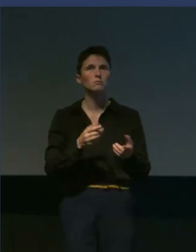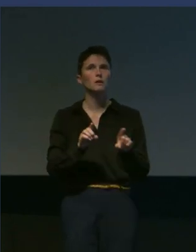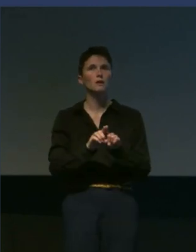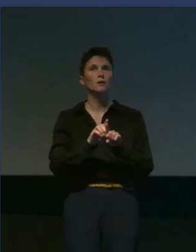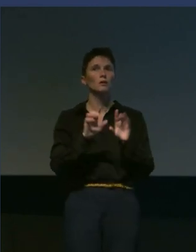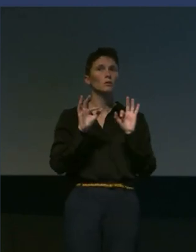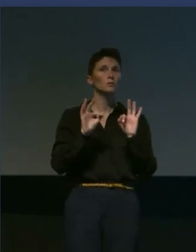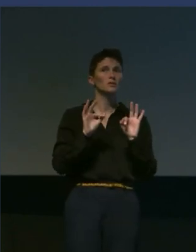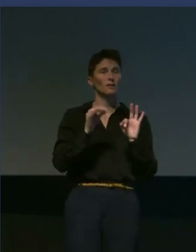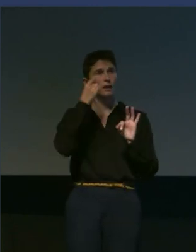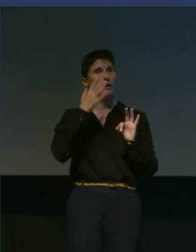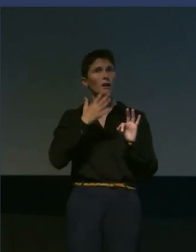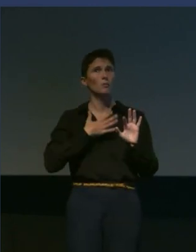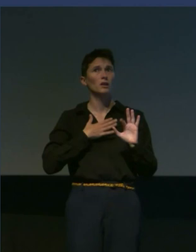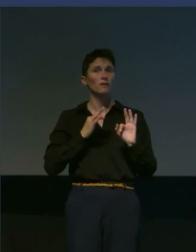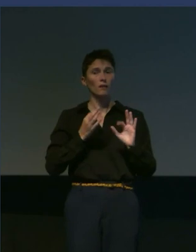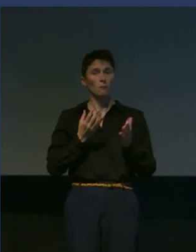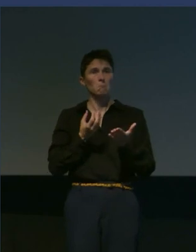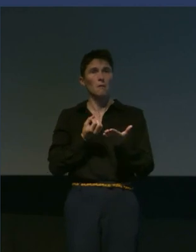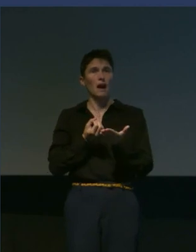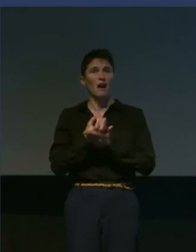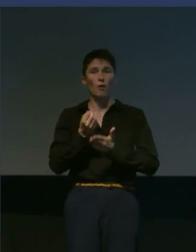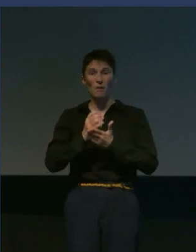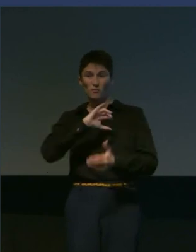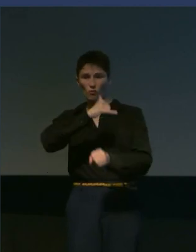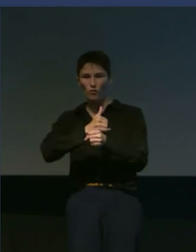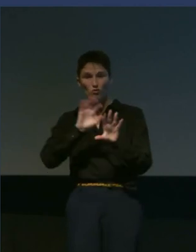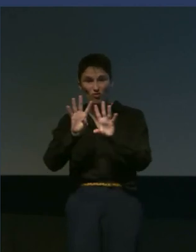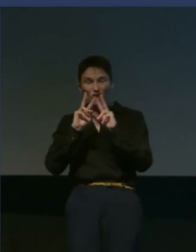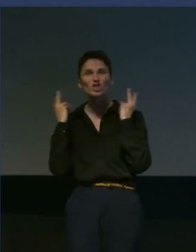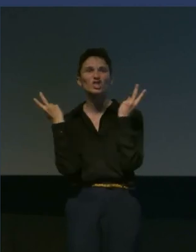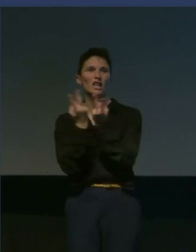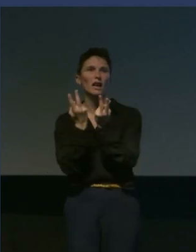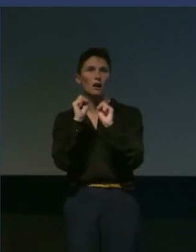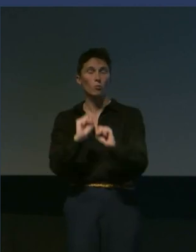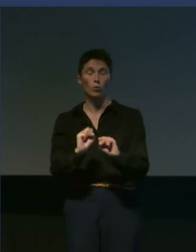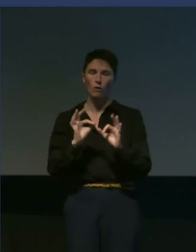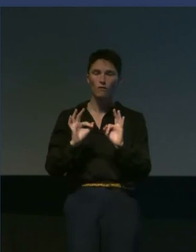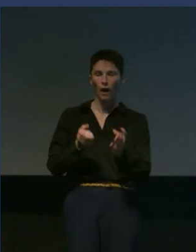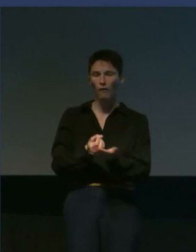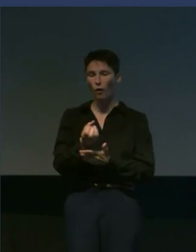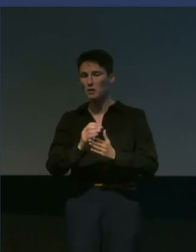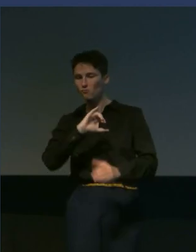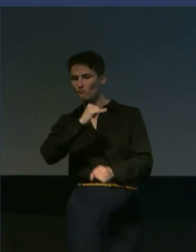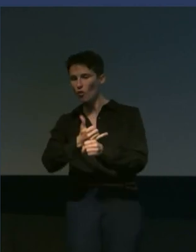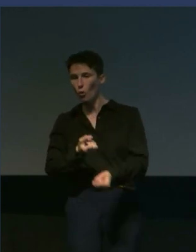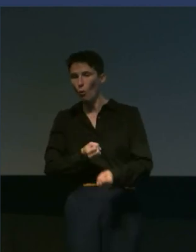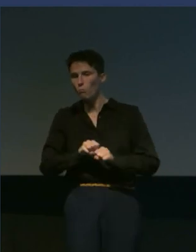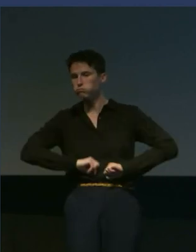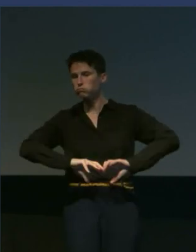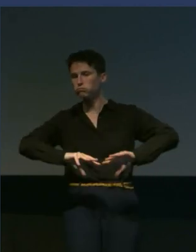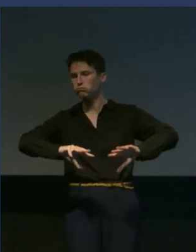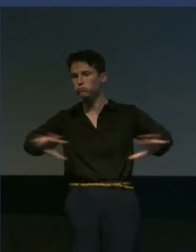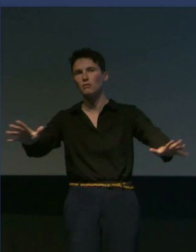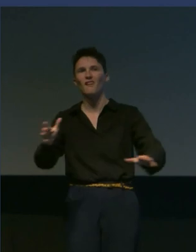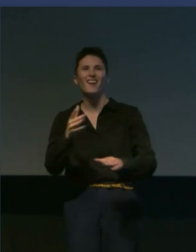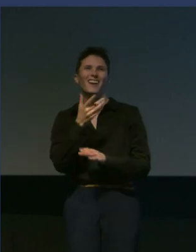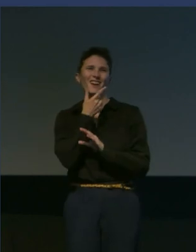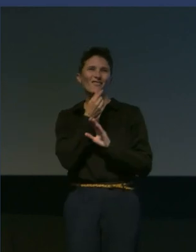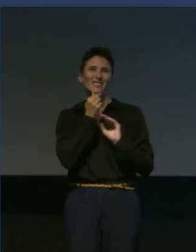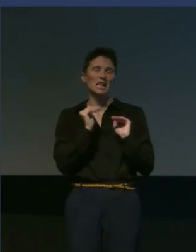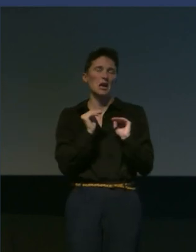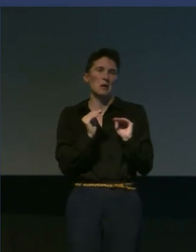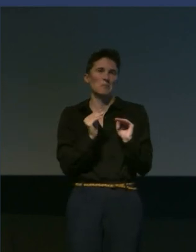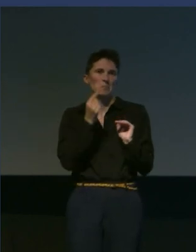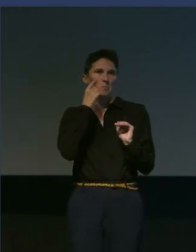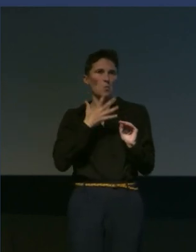savez, tout ça est bien fait de ce qu'elle vient, de la vérification des informations. Yep, Et ça serait ça, une facture plus